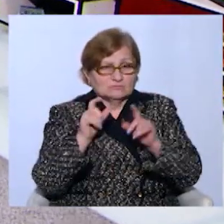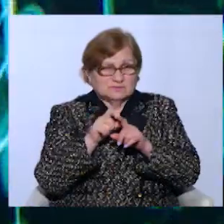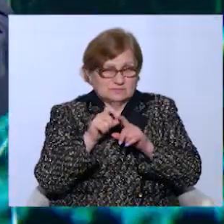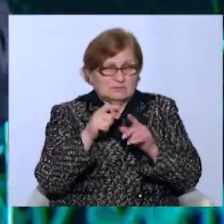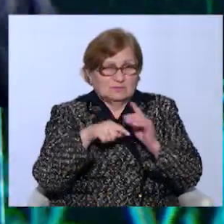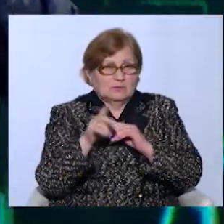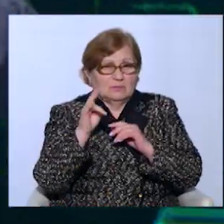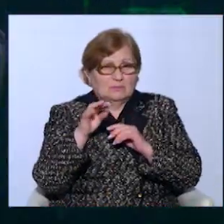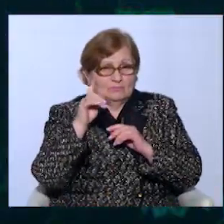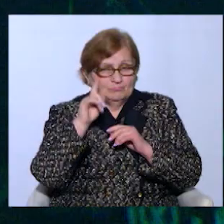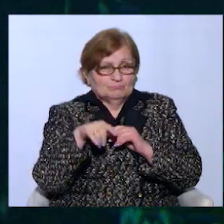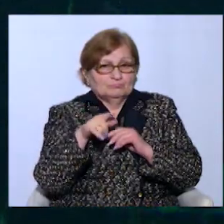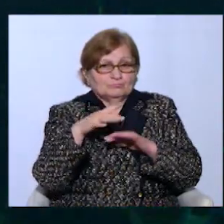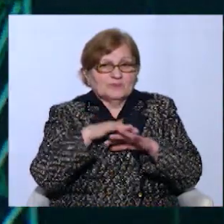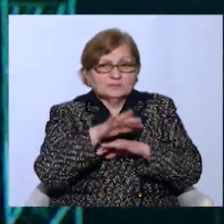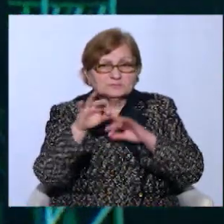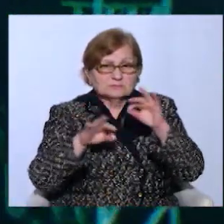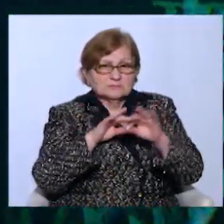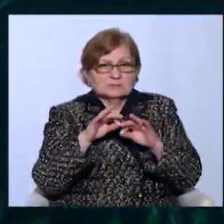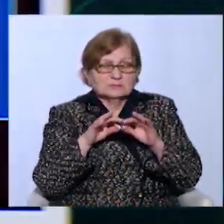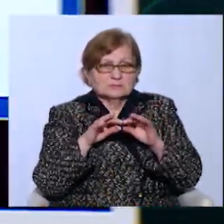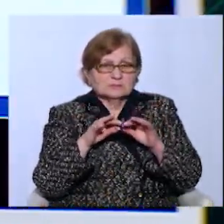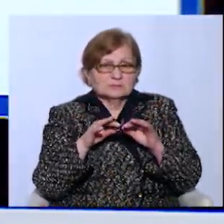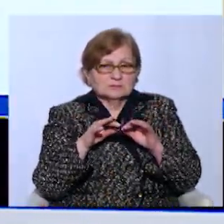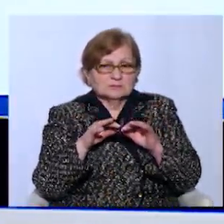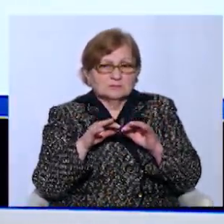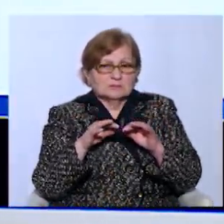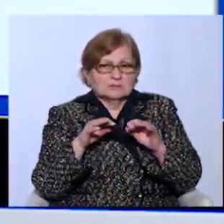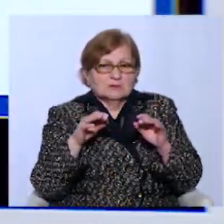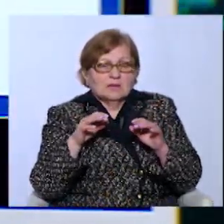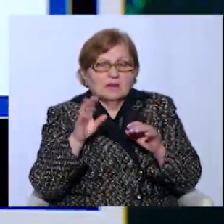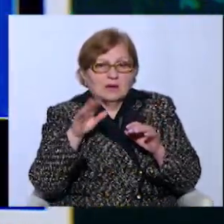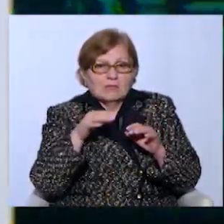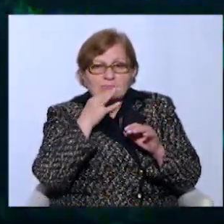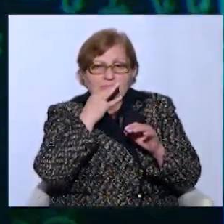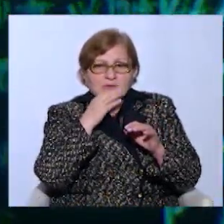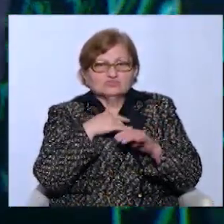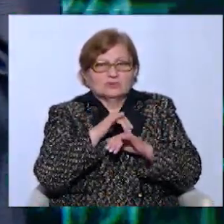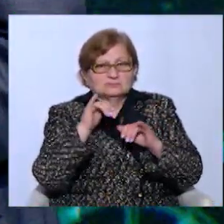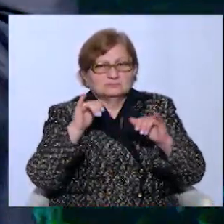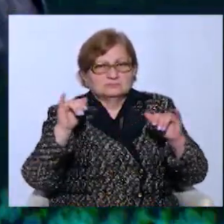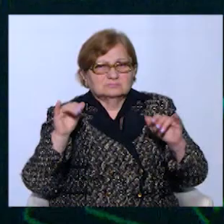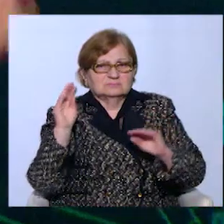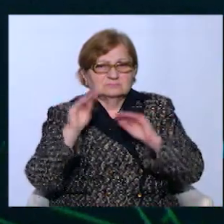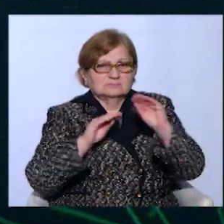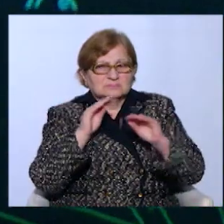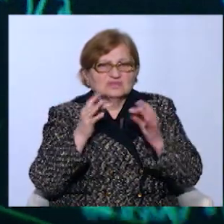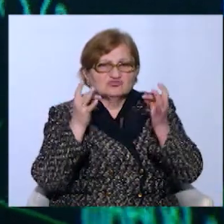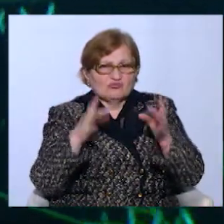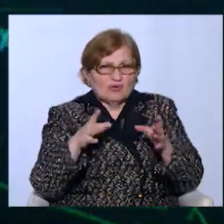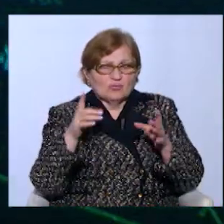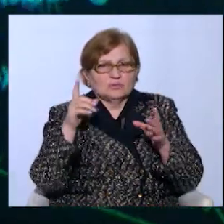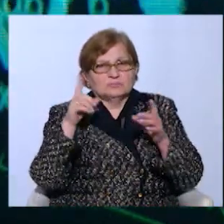თქვენ თვითონ კარგად გახსოვთ, რომ ტრიგონომეტრიული ფუნქციები შემოვიდა მარტკუთხა სამკუთხედიდან. მერე უკვე განვაზოგადეთ ჩოლებრივ სამკუთხედზე, არ